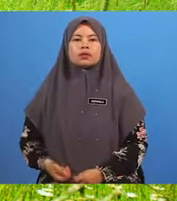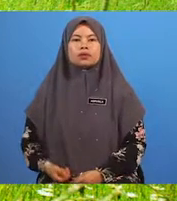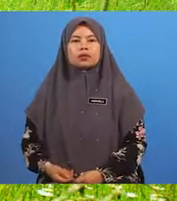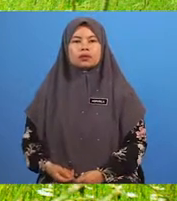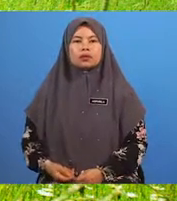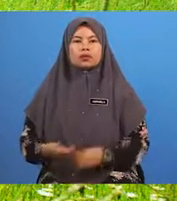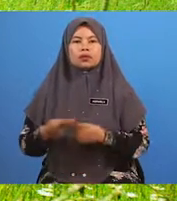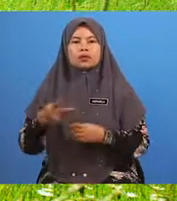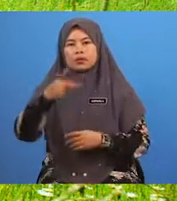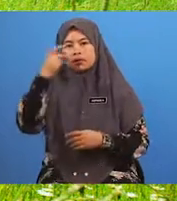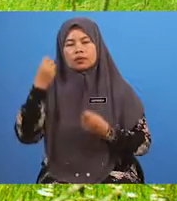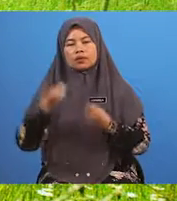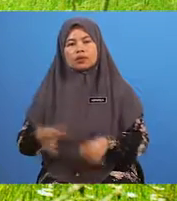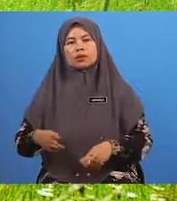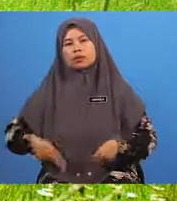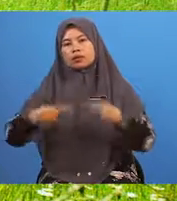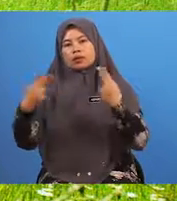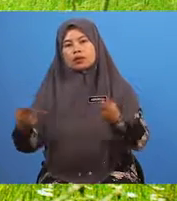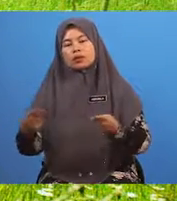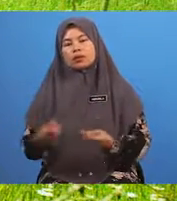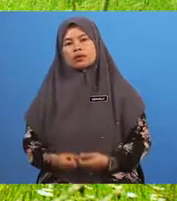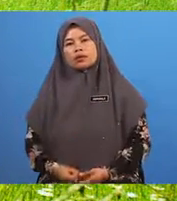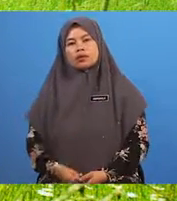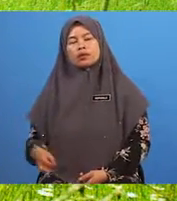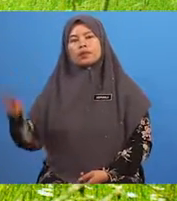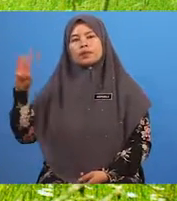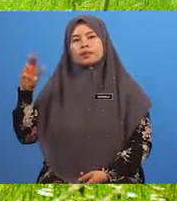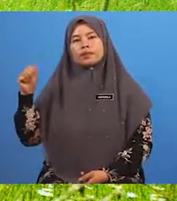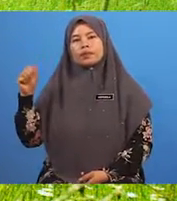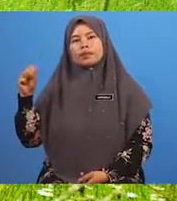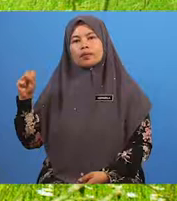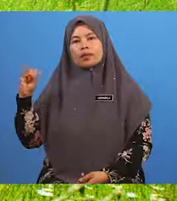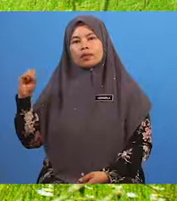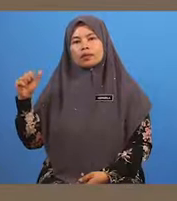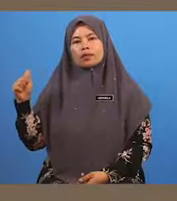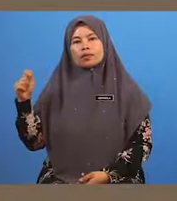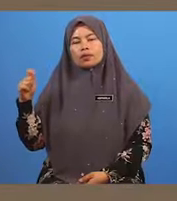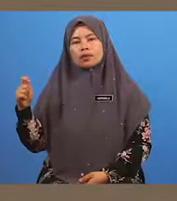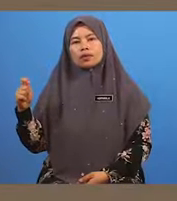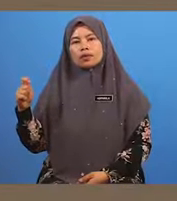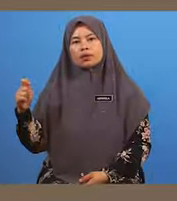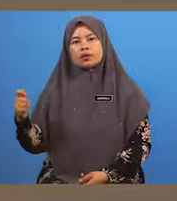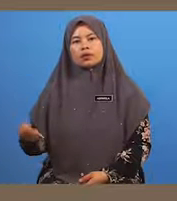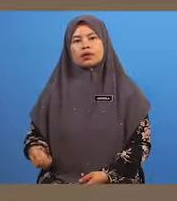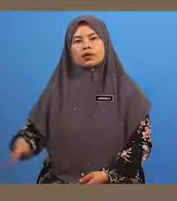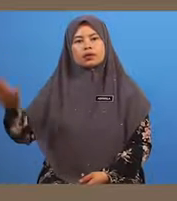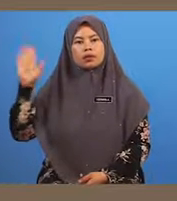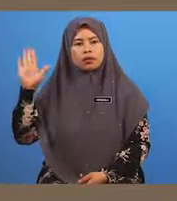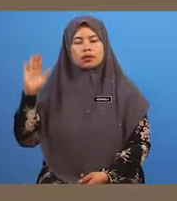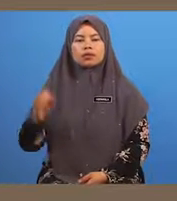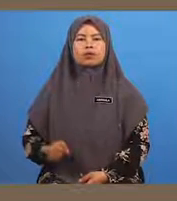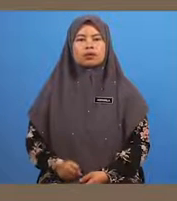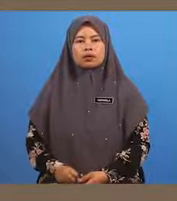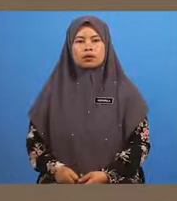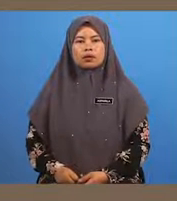menghadiahkannya kepada Ibrahim. Wasiat pula bermaksud ikrar seseorang yang dibuat pada masa hayat